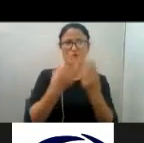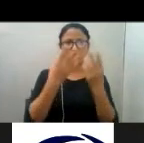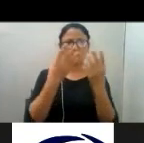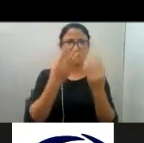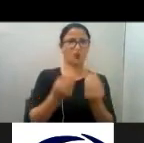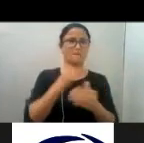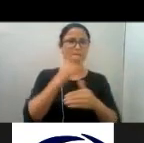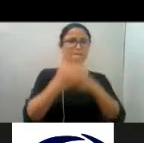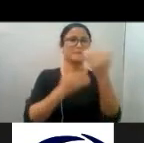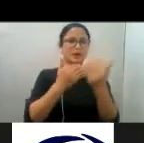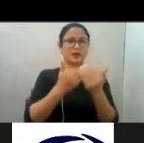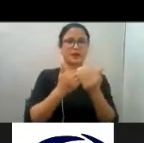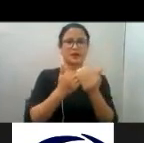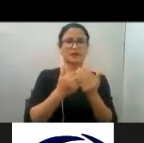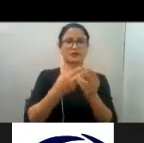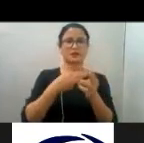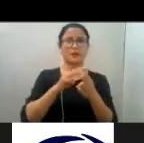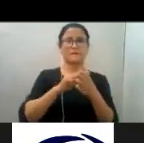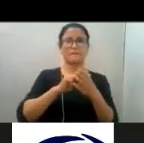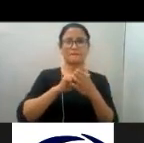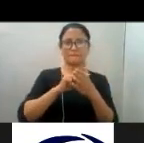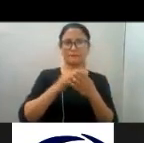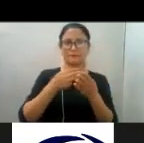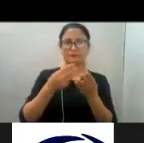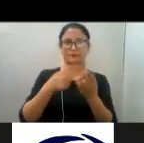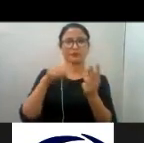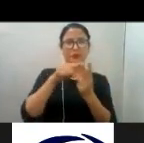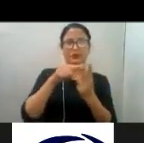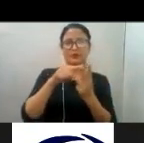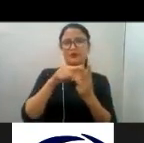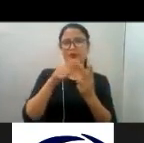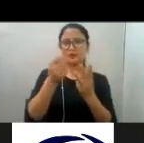वा मध्यम आय भएका देशहरूमा चाहिँ